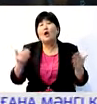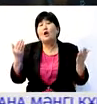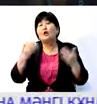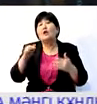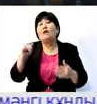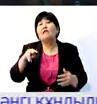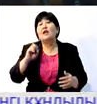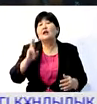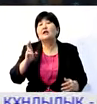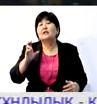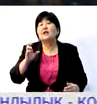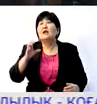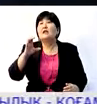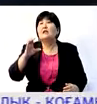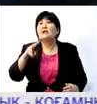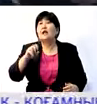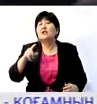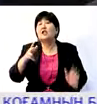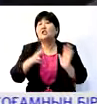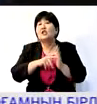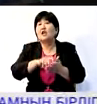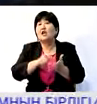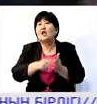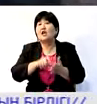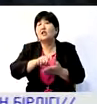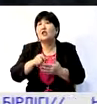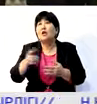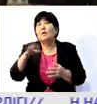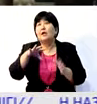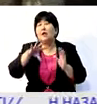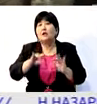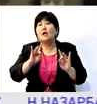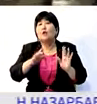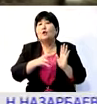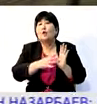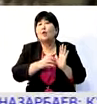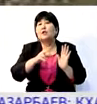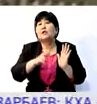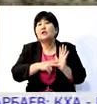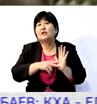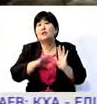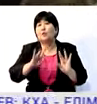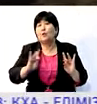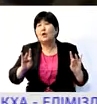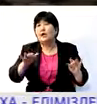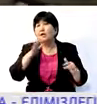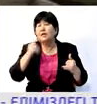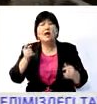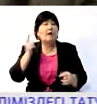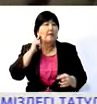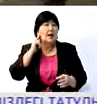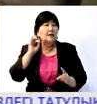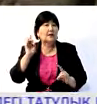8 лазерлі кинотеатрының 8 залы бар және жалпы сыйымдылығы 908 орынға арналған. Барлық залдар заманауи дыбыстық